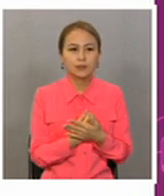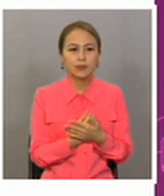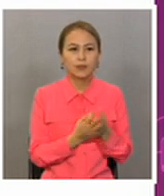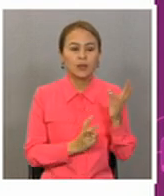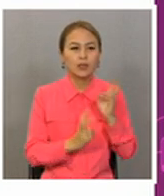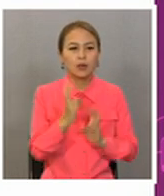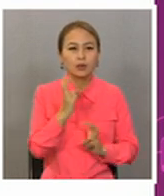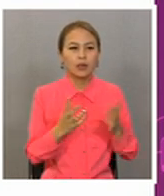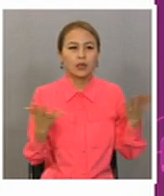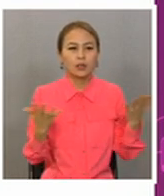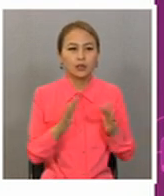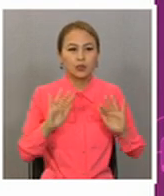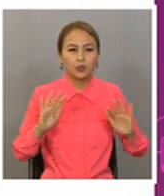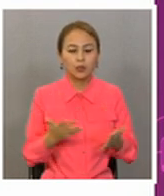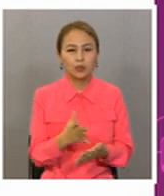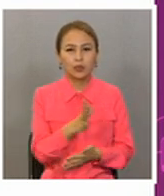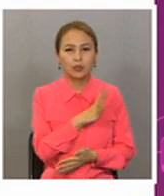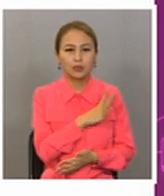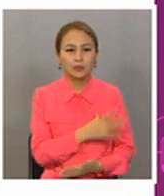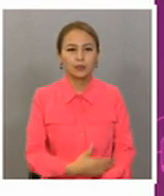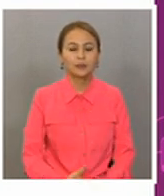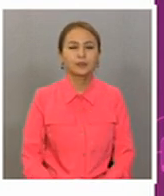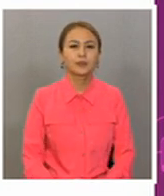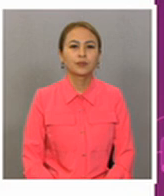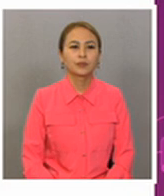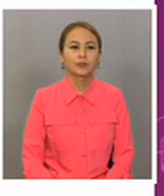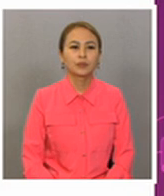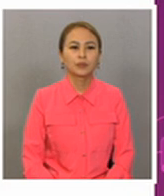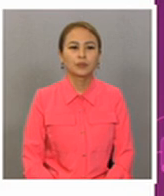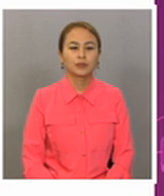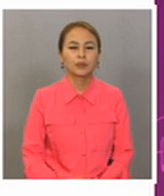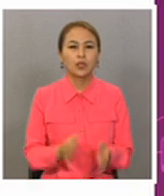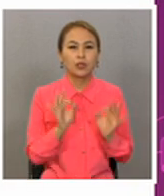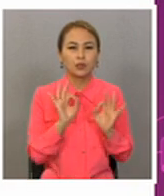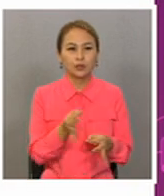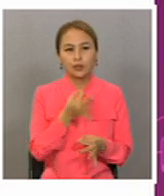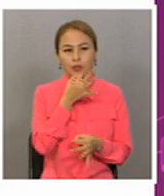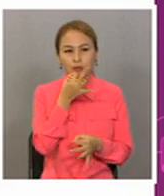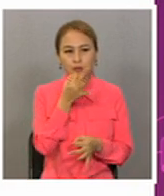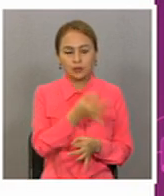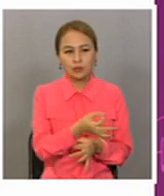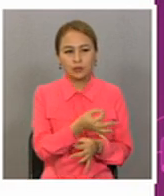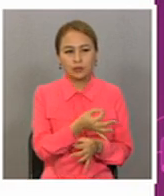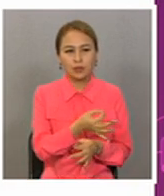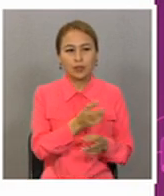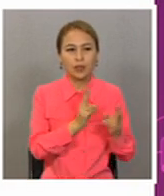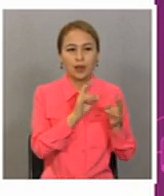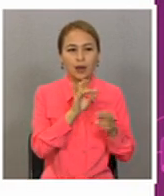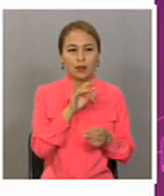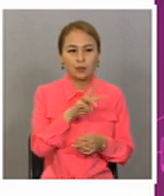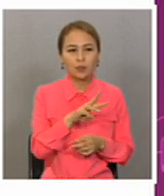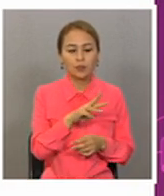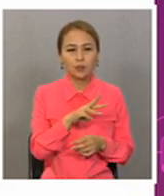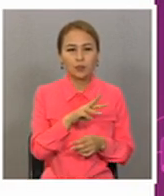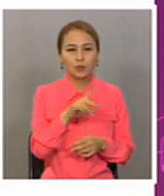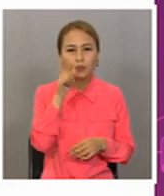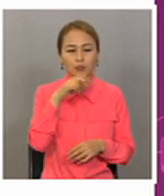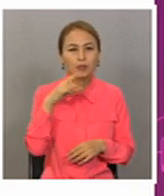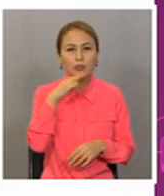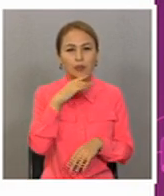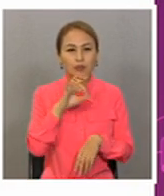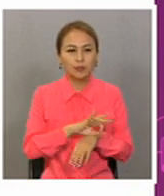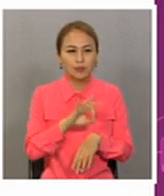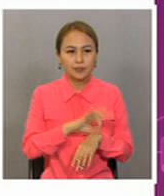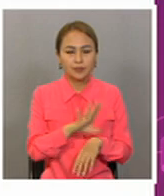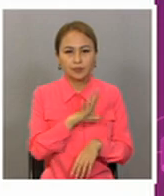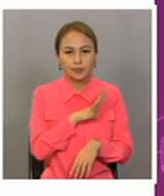Зауытта қандай жағдай орын алды? Дұрыс айтасыңдар балалар. Кәрім уланып қалды.